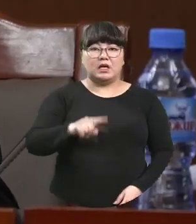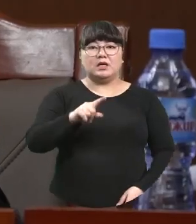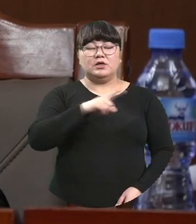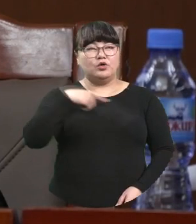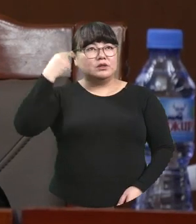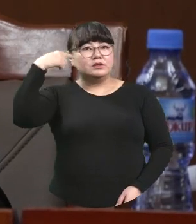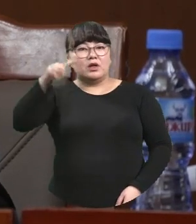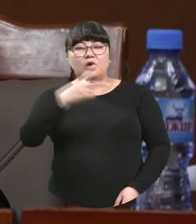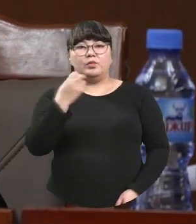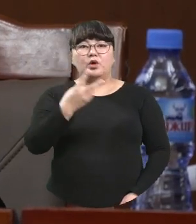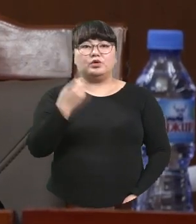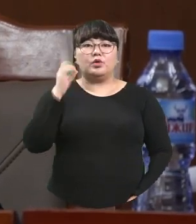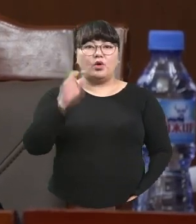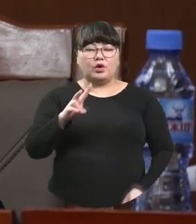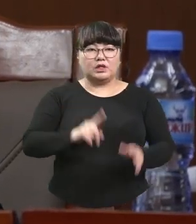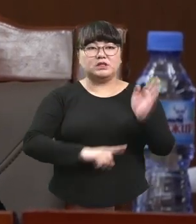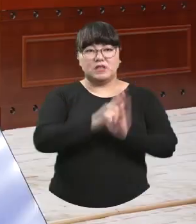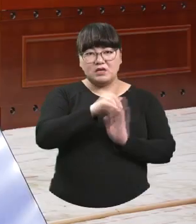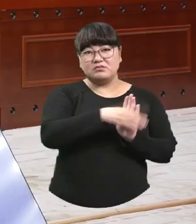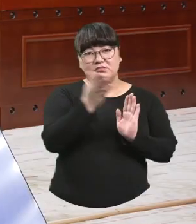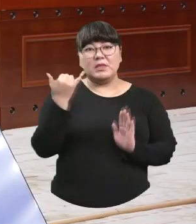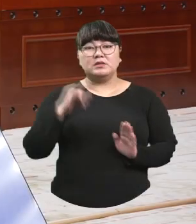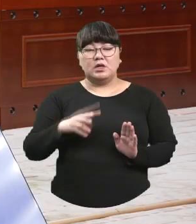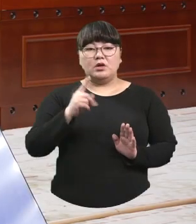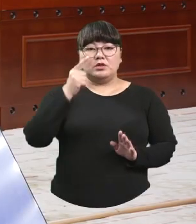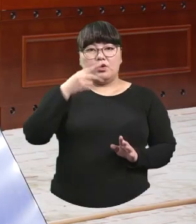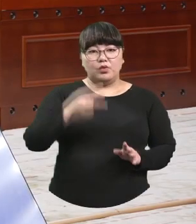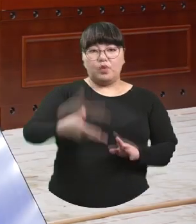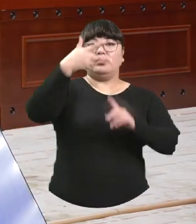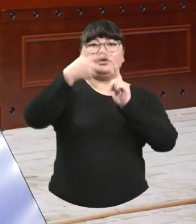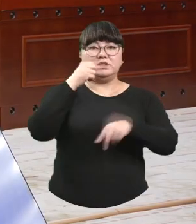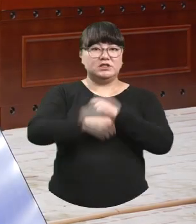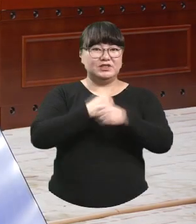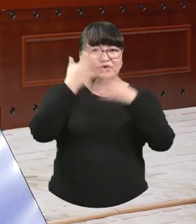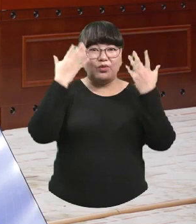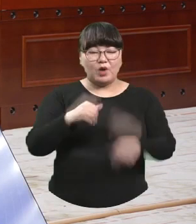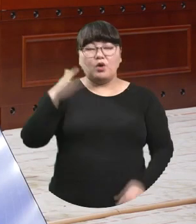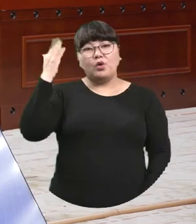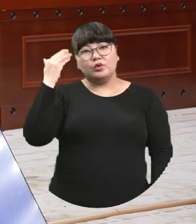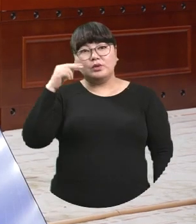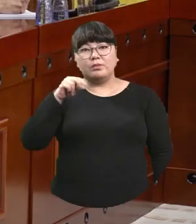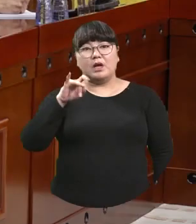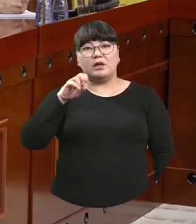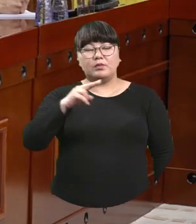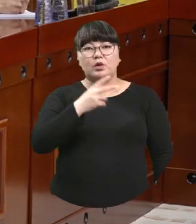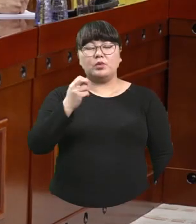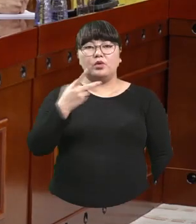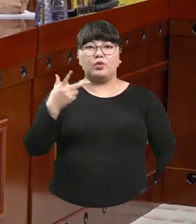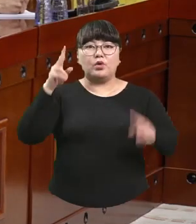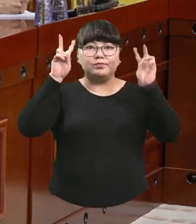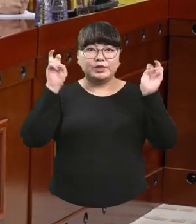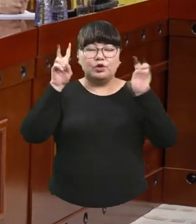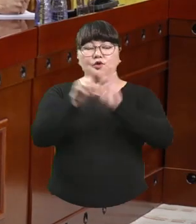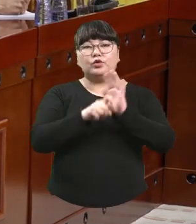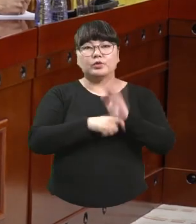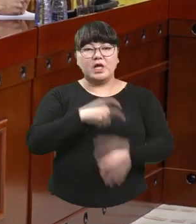Занзан шитрийн санаачлахаар 2021 оноос эхлүүлсэн юм. Энэ жил 3 дахь жилдээ зохион байгуулагдаж байна. Өсвөрийн парламент 2023